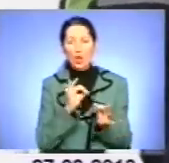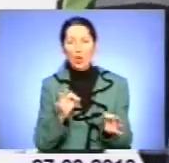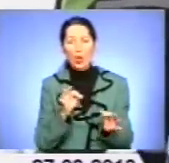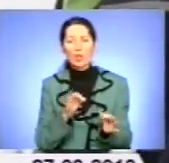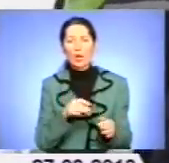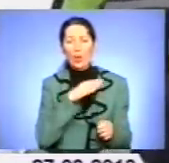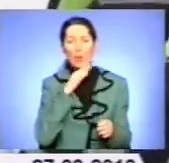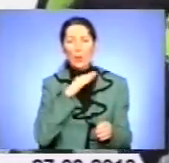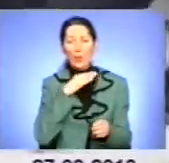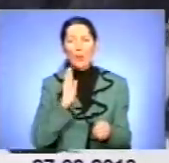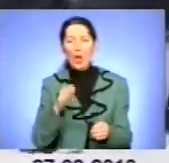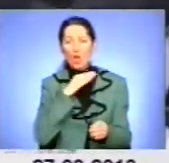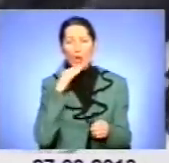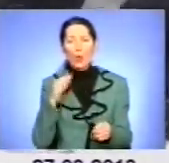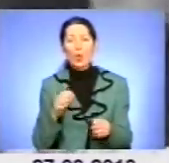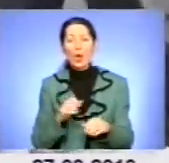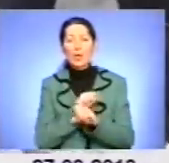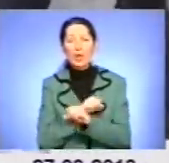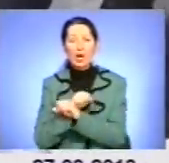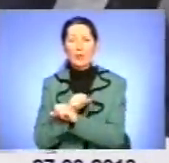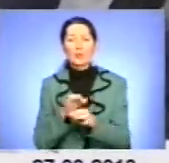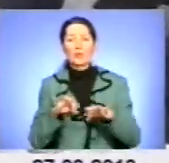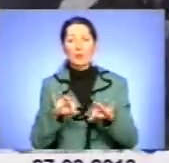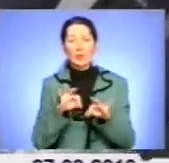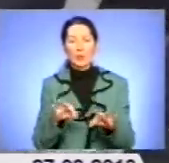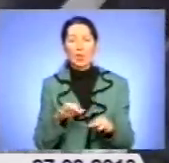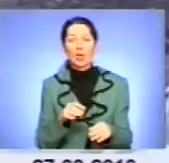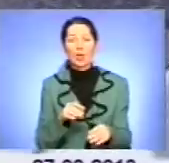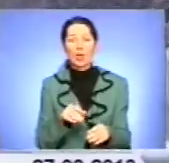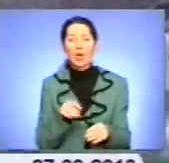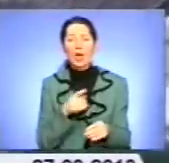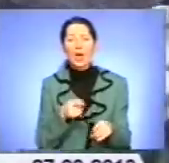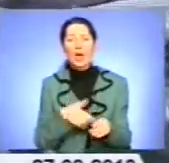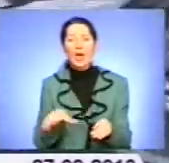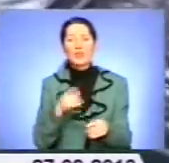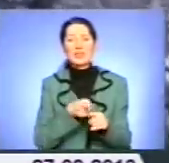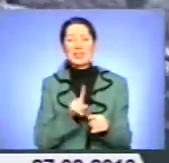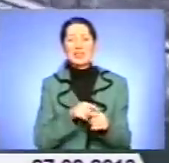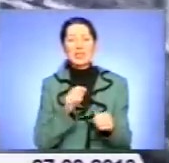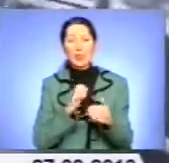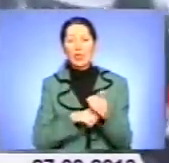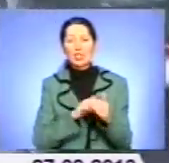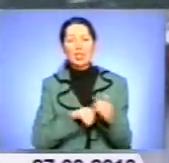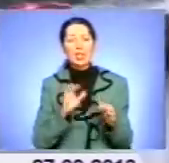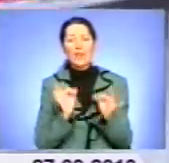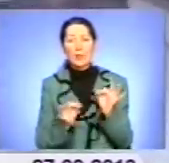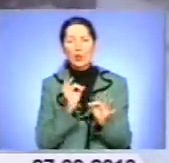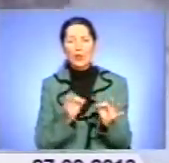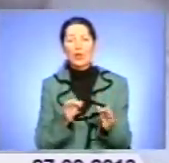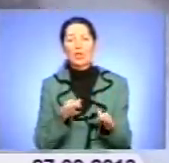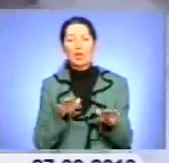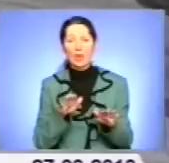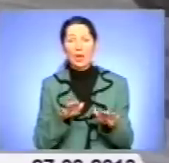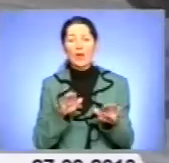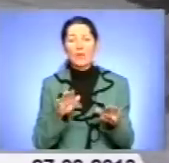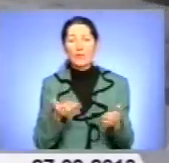у тому числі й транзитних. Небояку роль відіграли й п'ятничні затори. Однак усі ці причини не виправдовують відсутності майданчиків для відстою